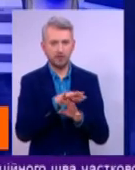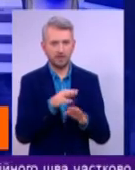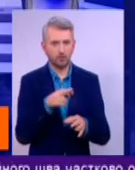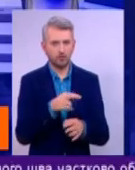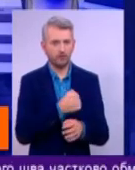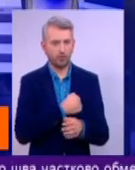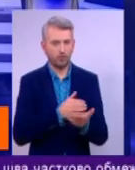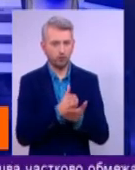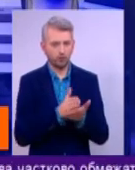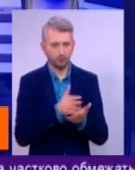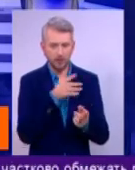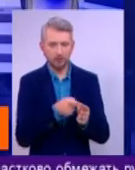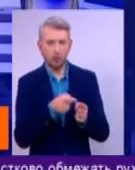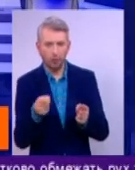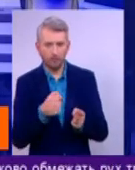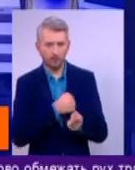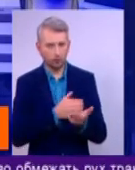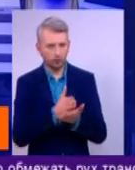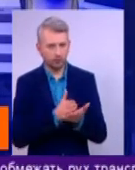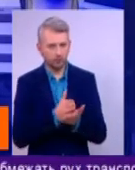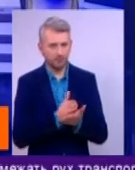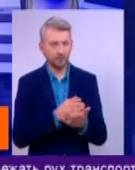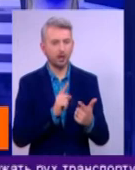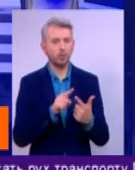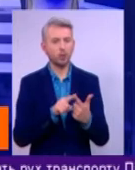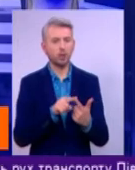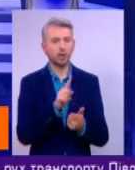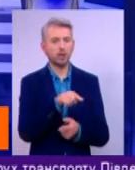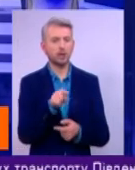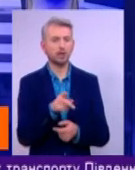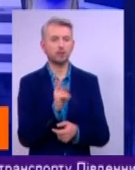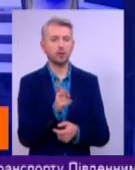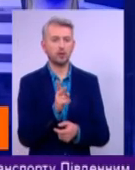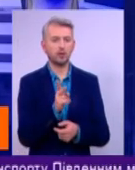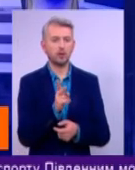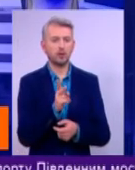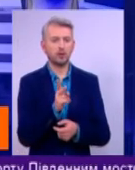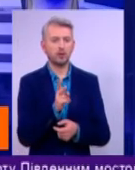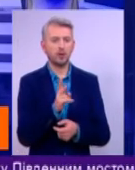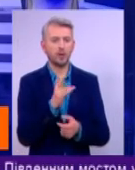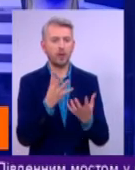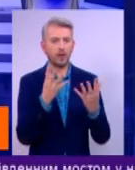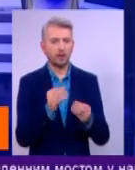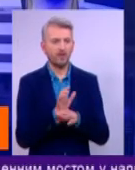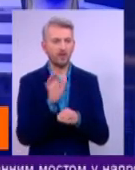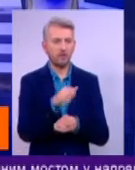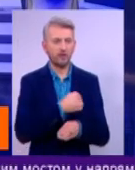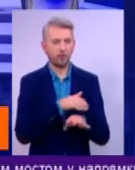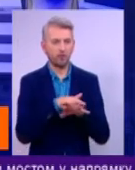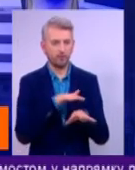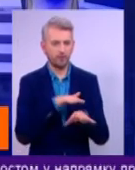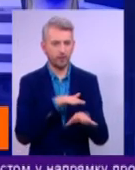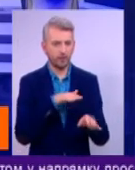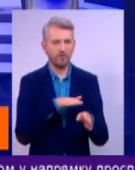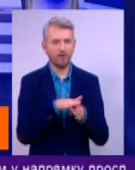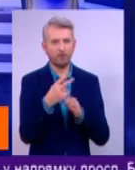військової служби, строкової військової служби. По-друге, тим, яким на день відправки до військ виконалося